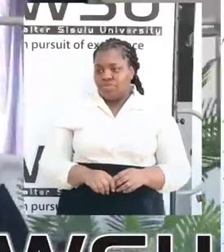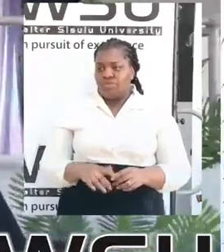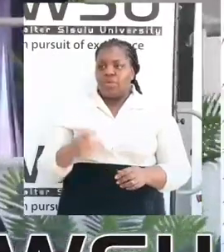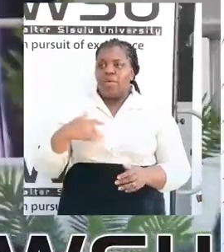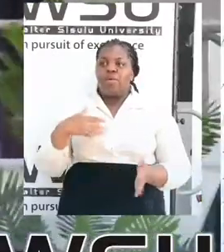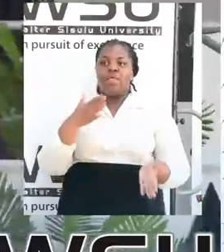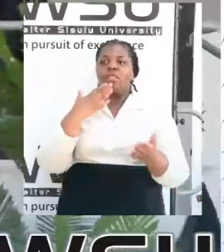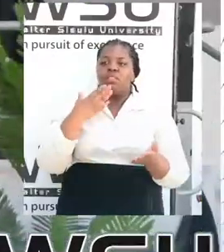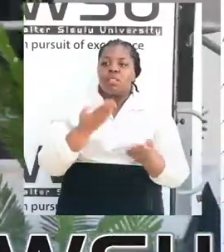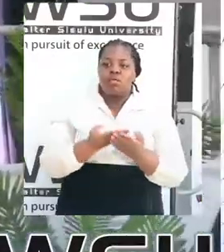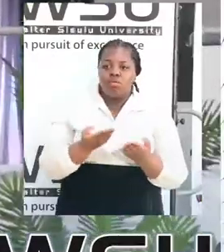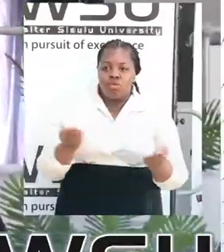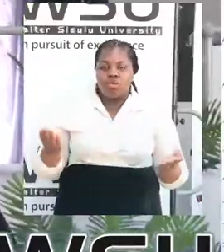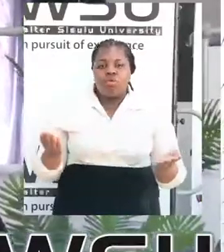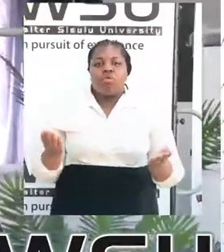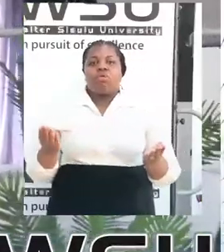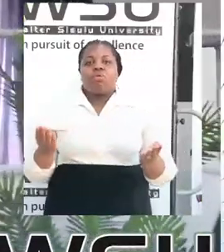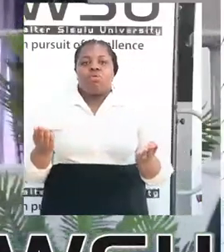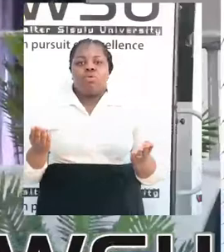siyanibulela into yokuba